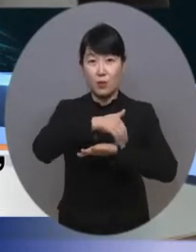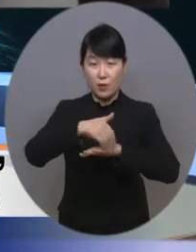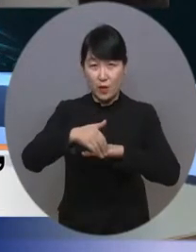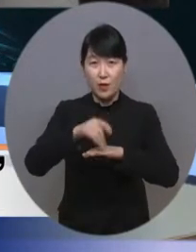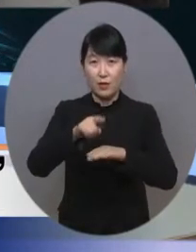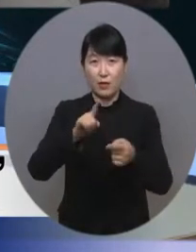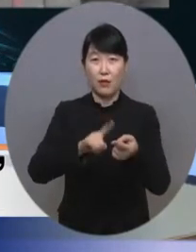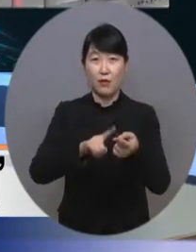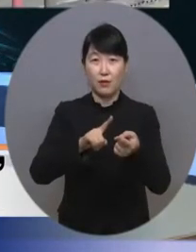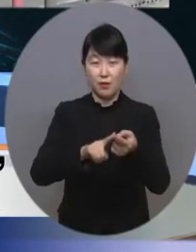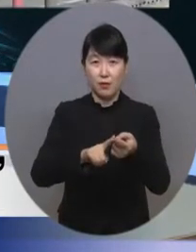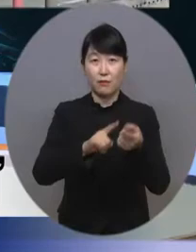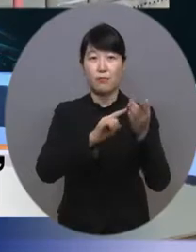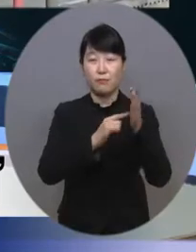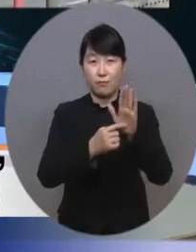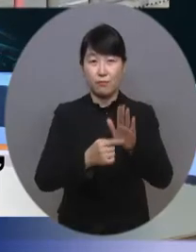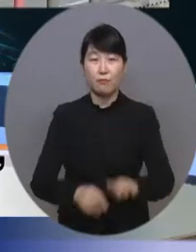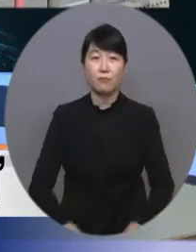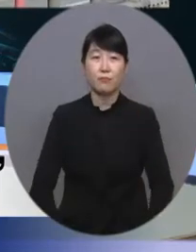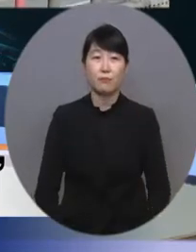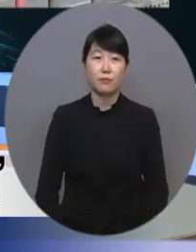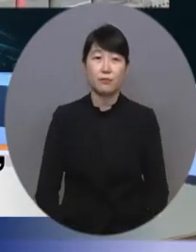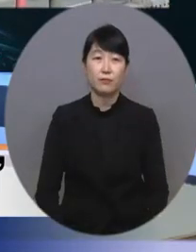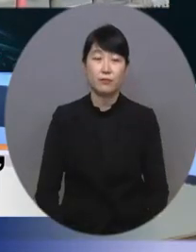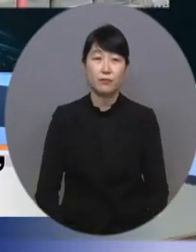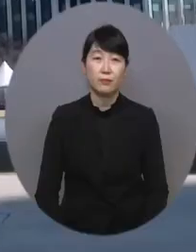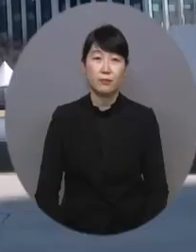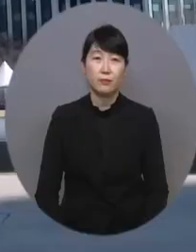예산안을 박성용 기자가 알아봤습니다